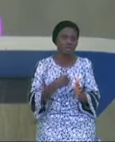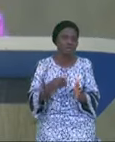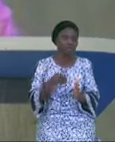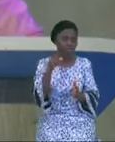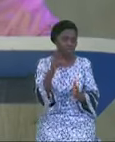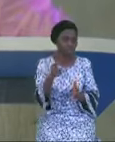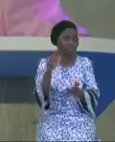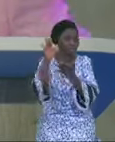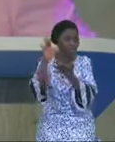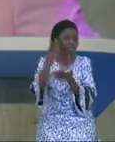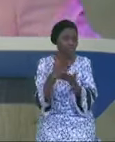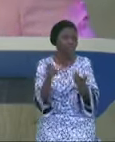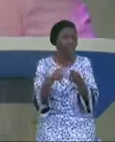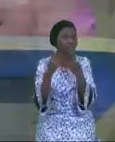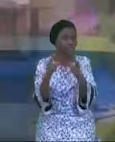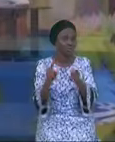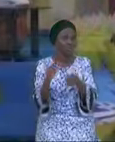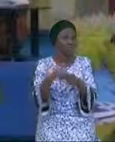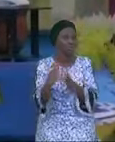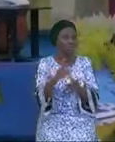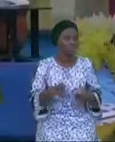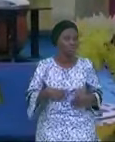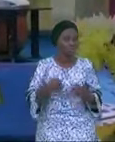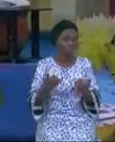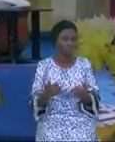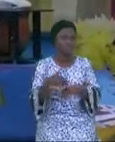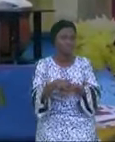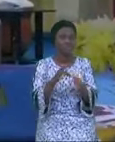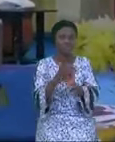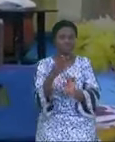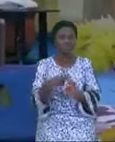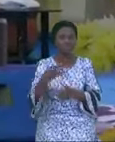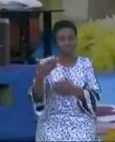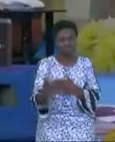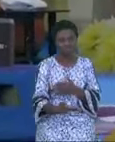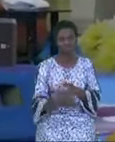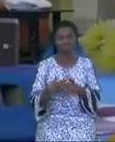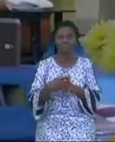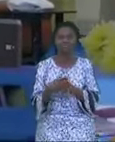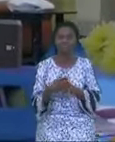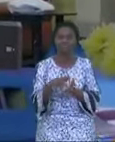dans ta vie ce soir soyez les bienvenus pasteur accueillons le